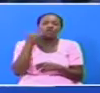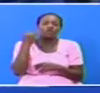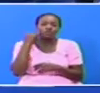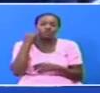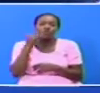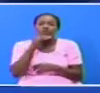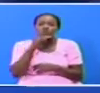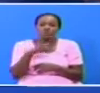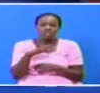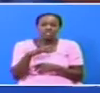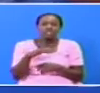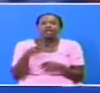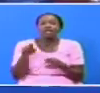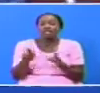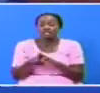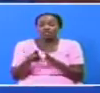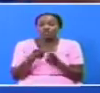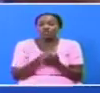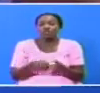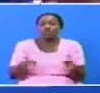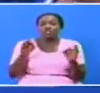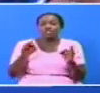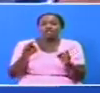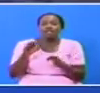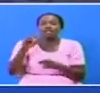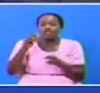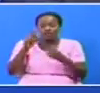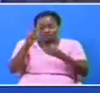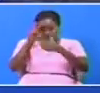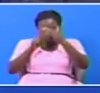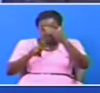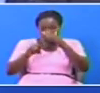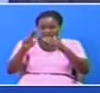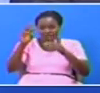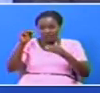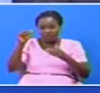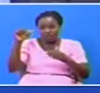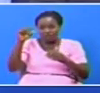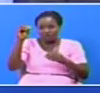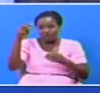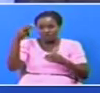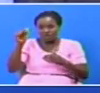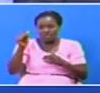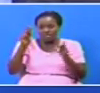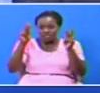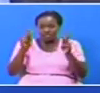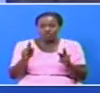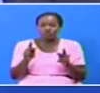Nakuru. Wakati huo huo, afisa mkuu wa baraza la mitihani nchini Profesa George Magoha alikuwa jijini Kisumu alikosimamia mitihani